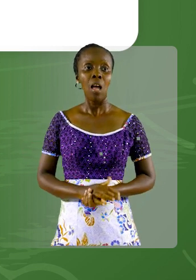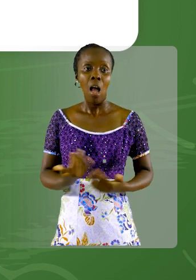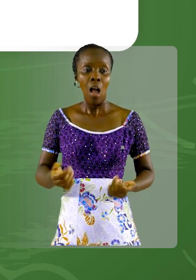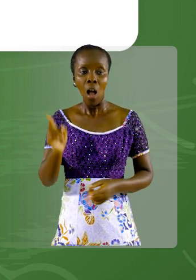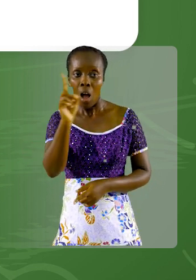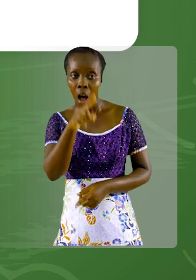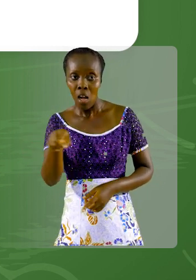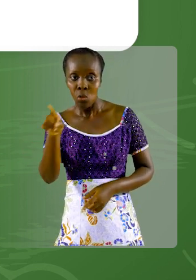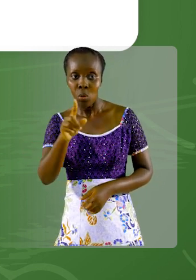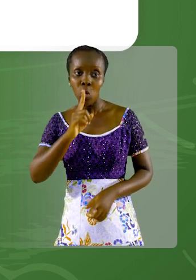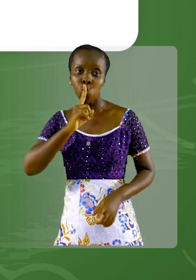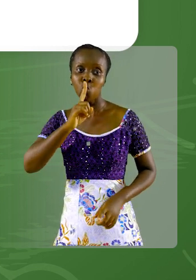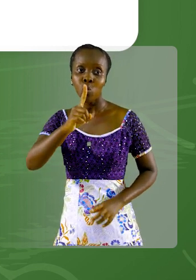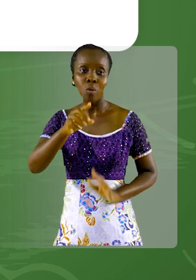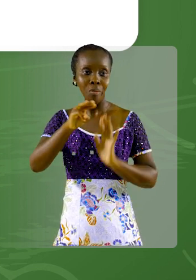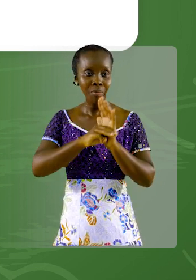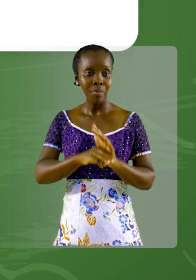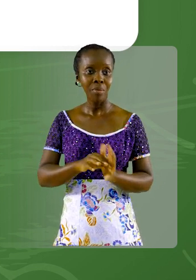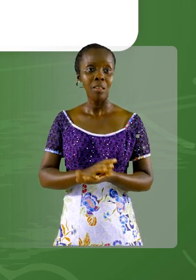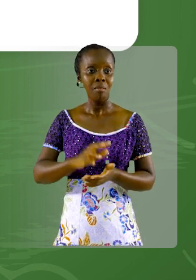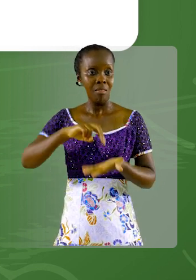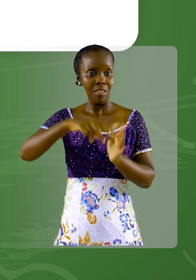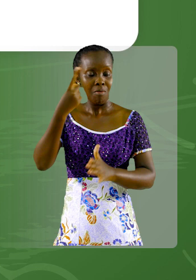certainement. Quel est son sens?